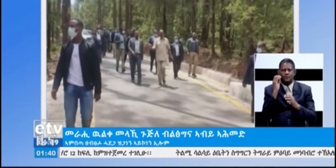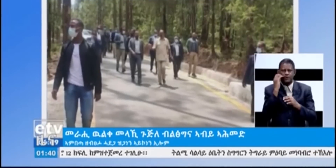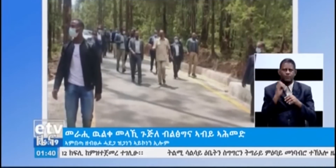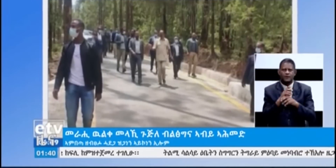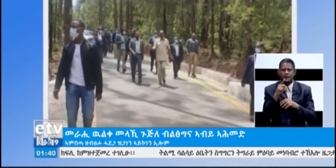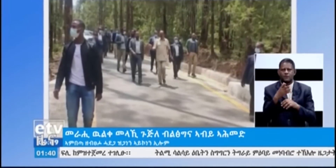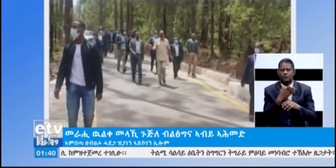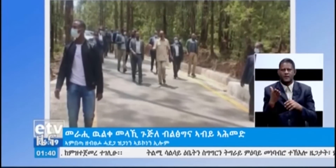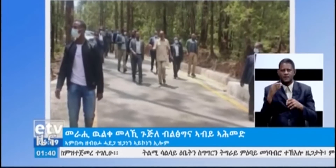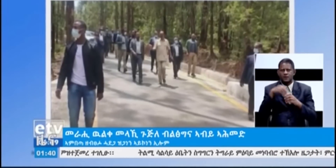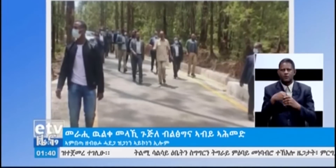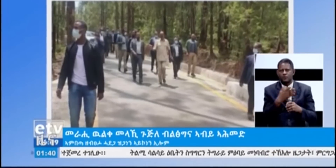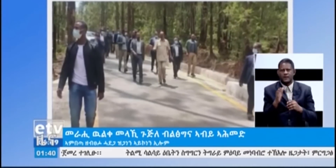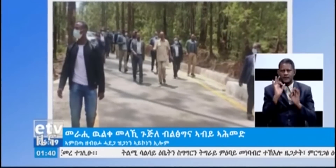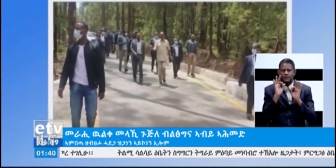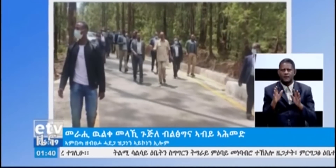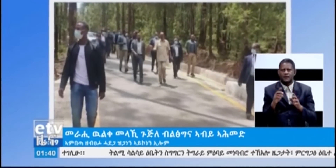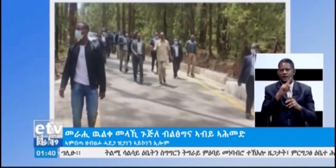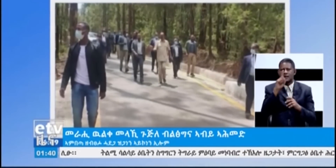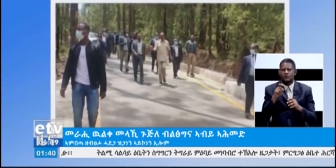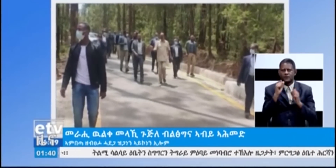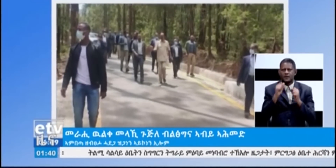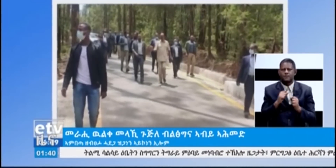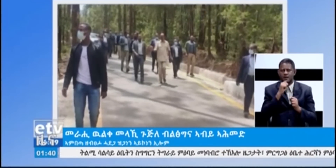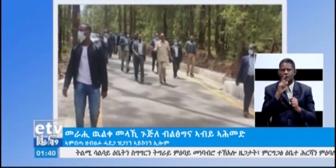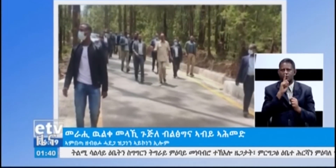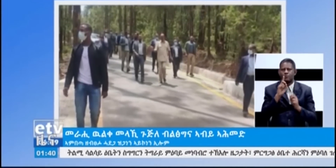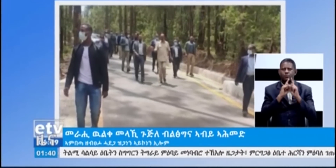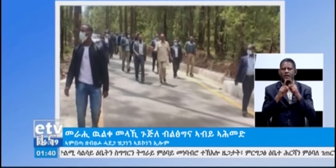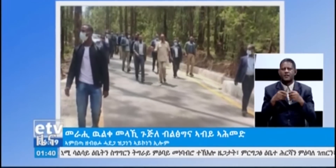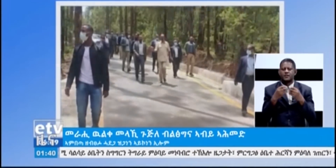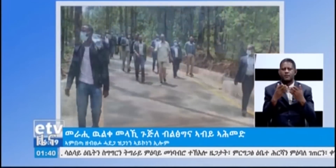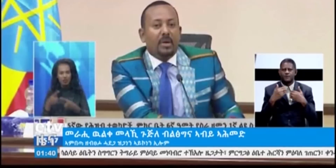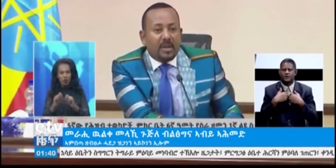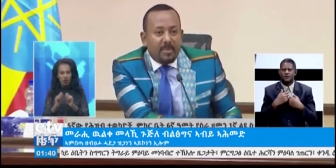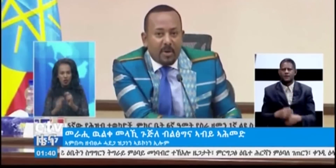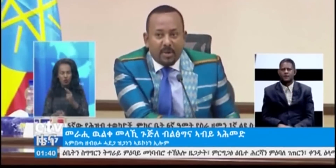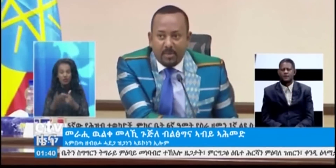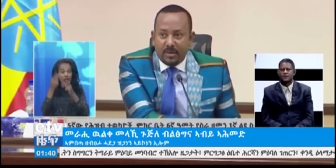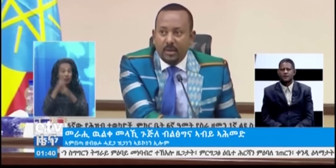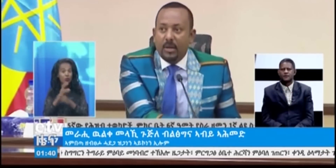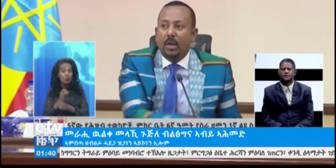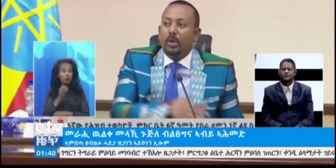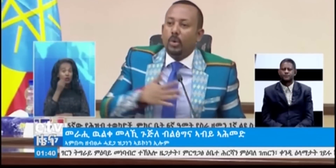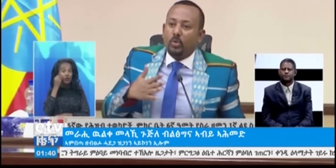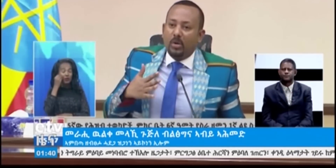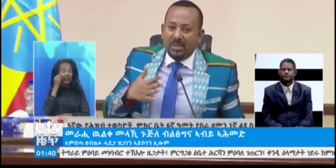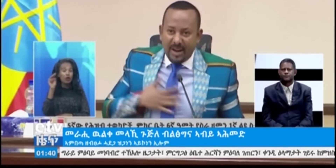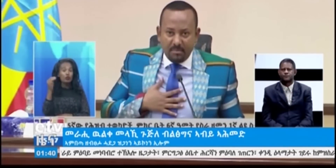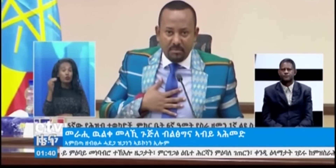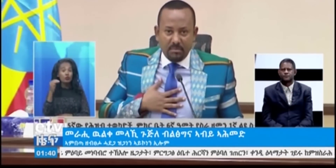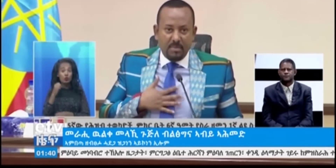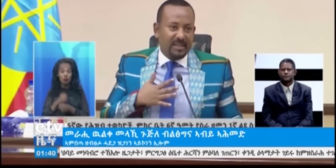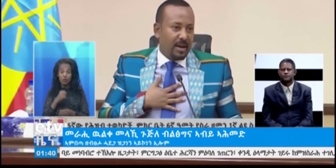ምክሪ ኣብዚ ጉዳይ ዘእትዮ ነገር ከምዘየለን ክሓትት ከምዘይኽእልን እዮም ምላሽ ሂቦምሉ ዘለዉ። የተከበረው ምክር ቤት